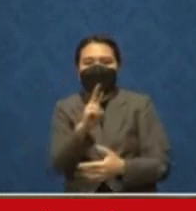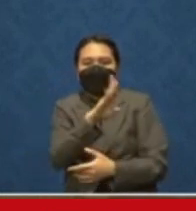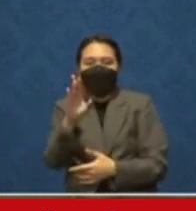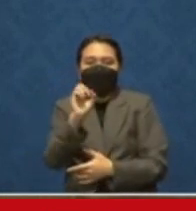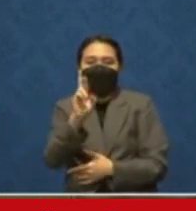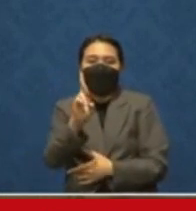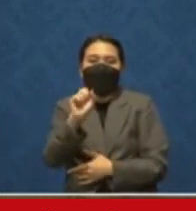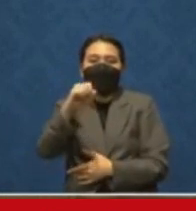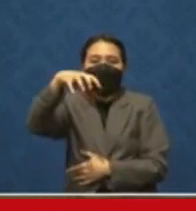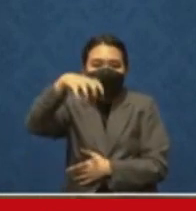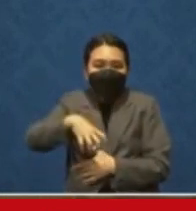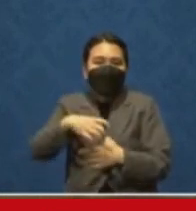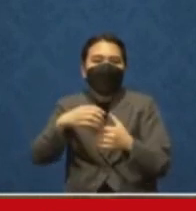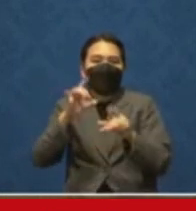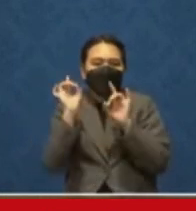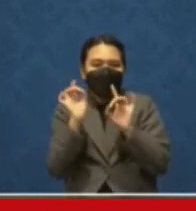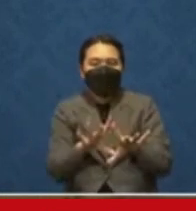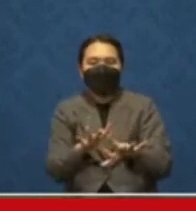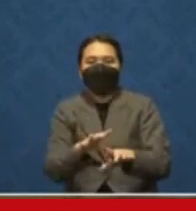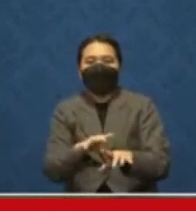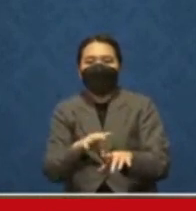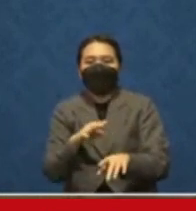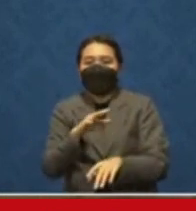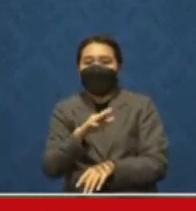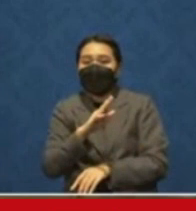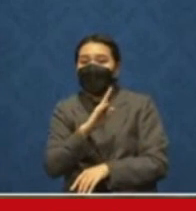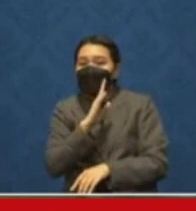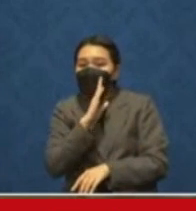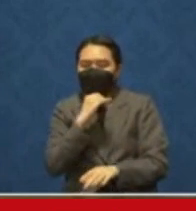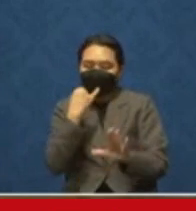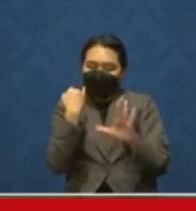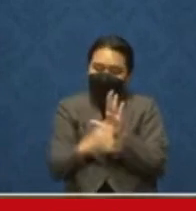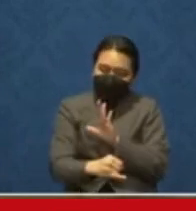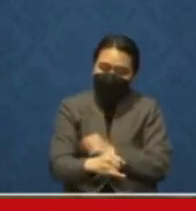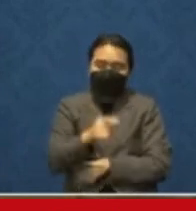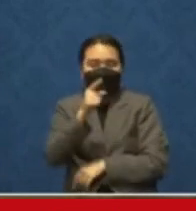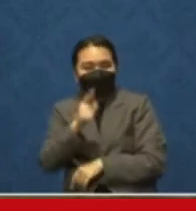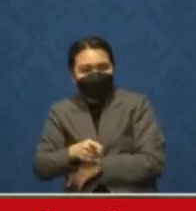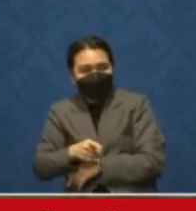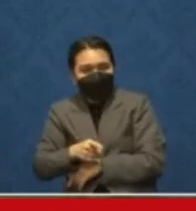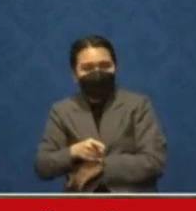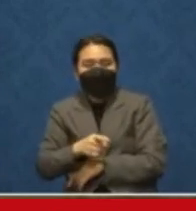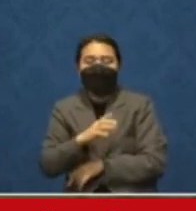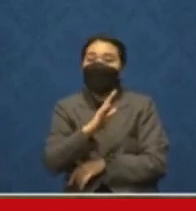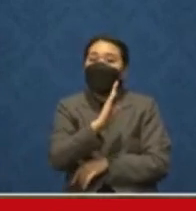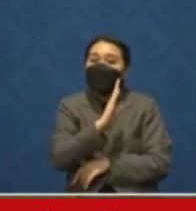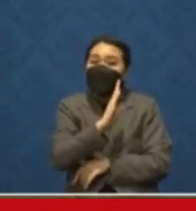มันทำลายประชาธิปไตยทำลายสภาเราของท่านประธานครับและทำลายระบบสภา